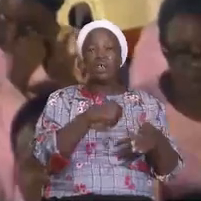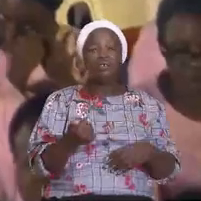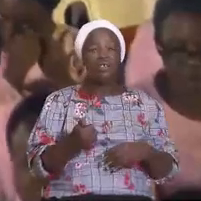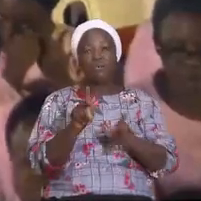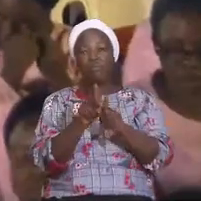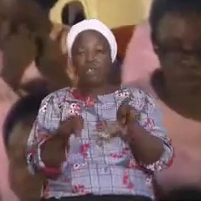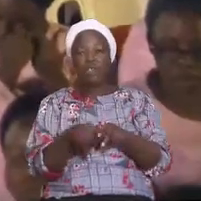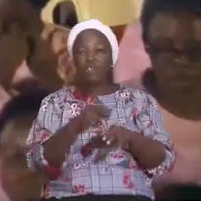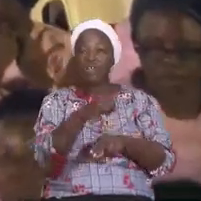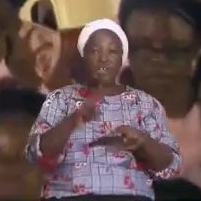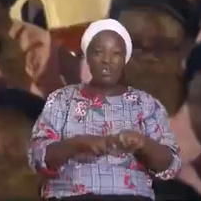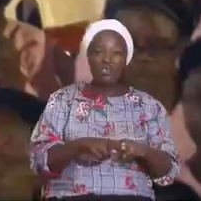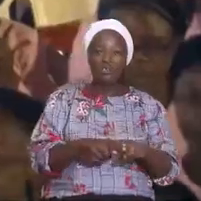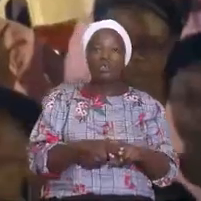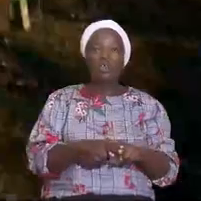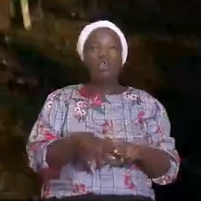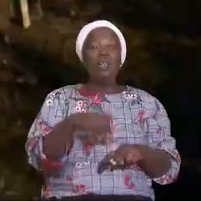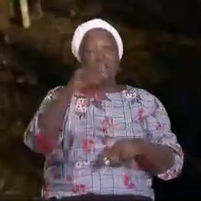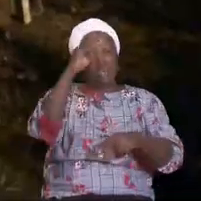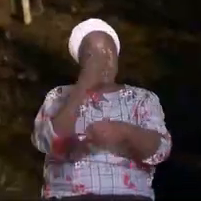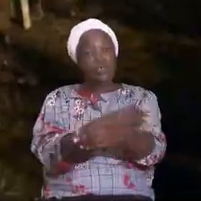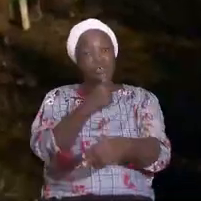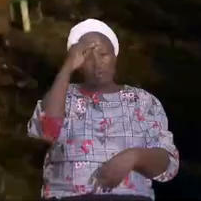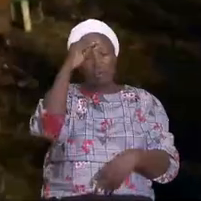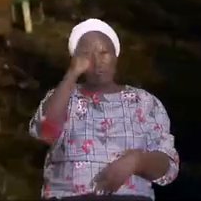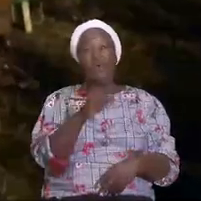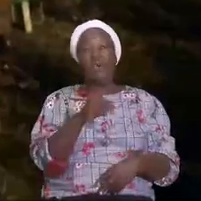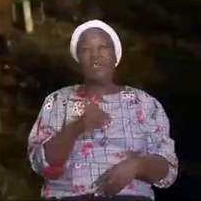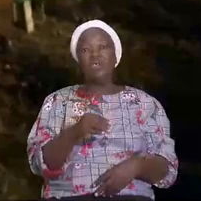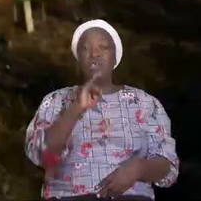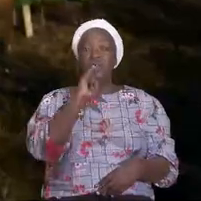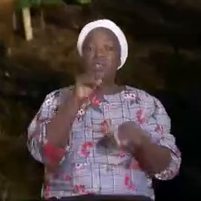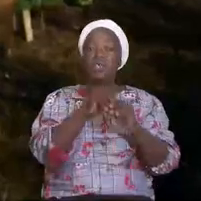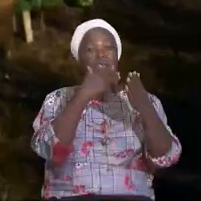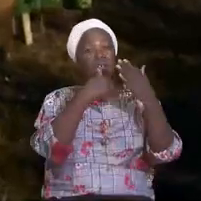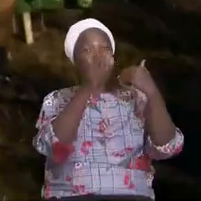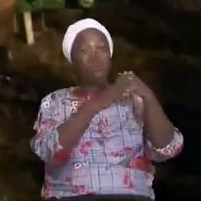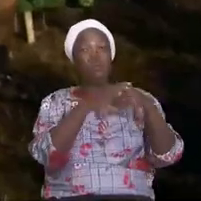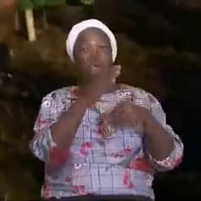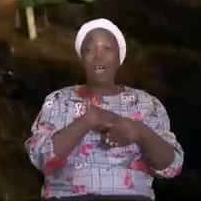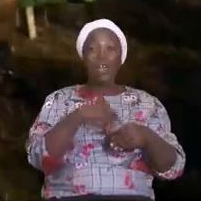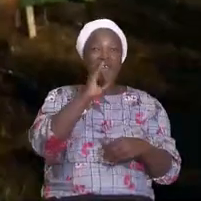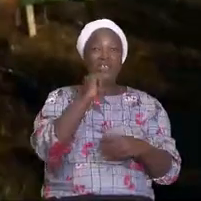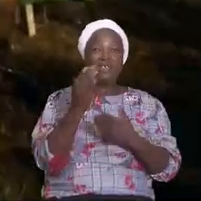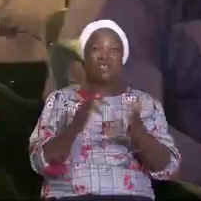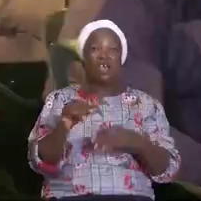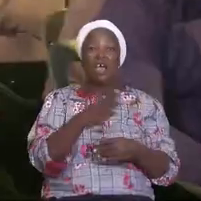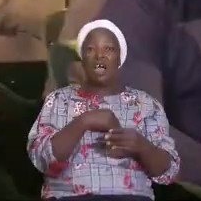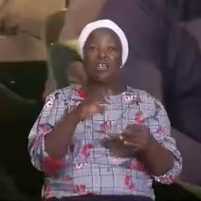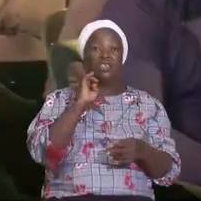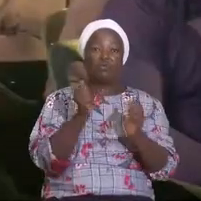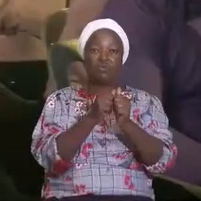sont rassemblés partout, dans un autre pays, dans un autre continent, dans une autre nation, le Fils de